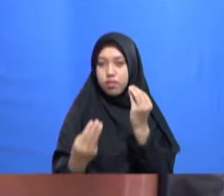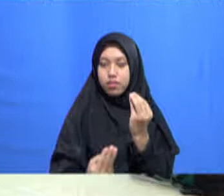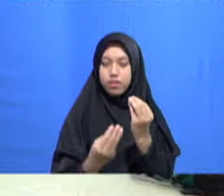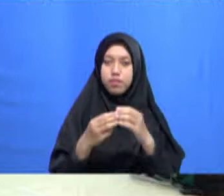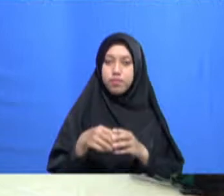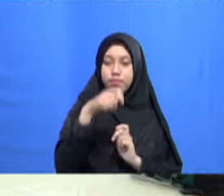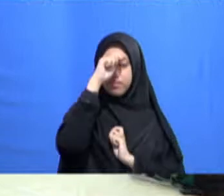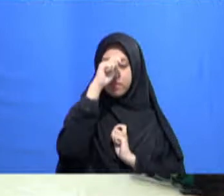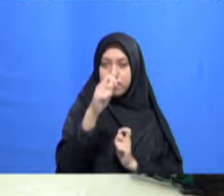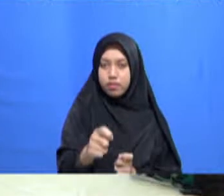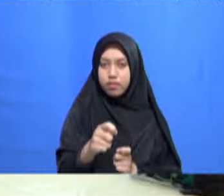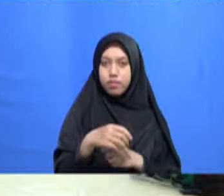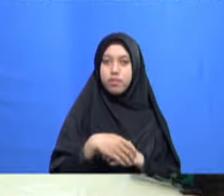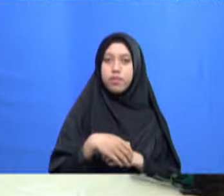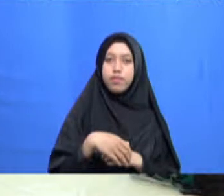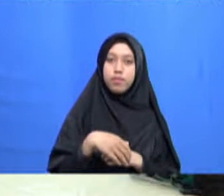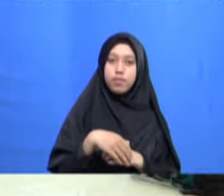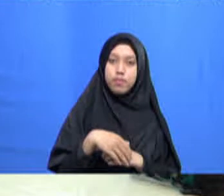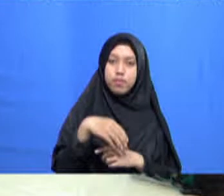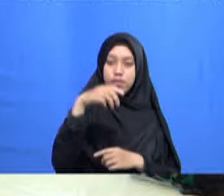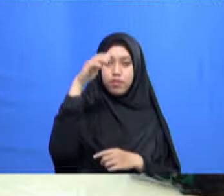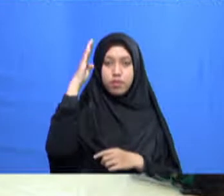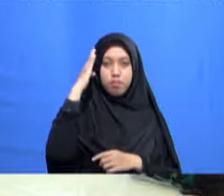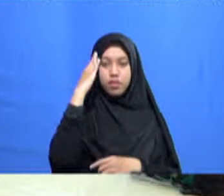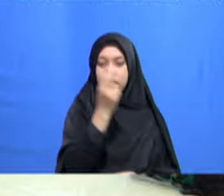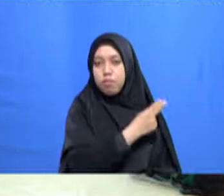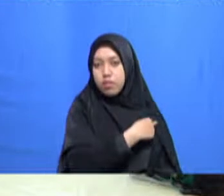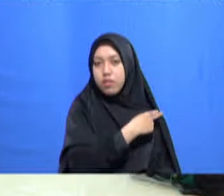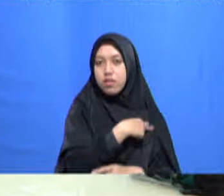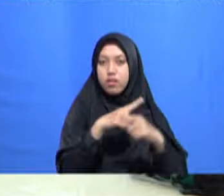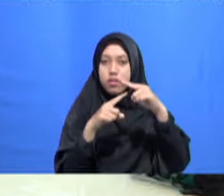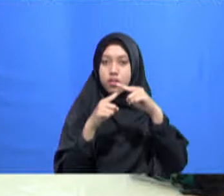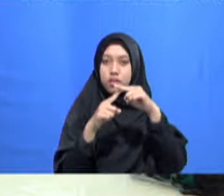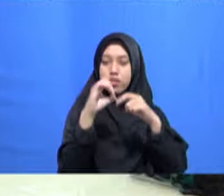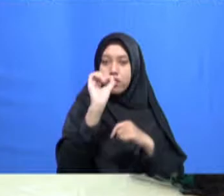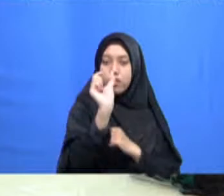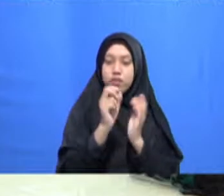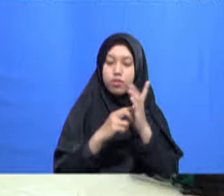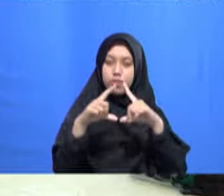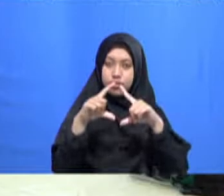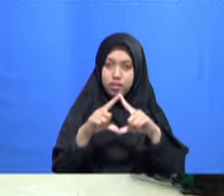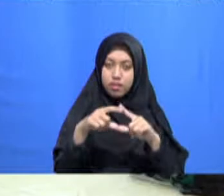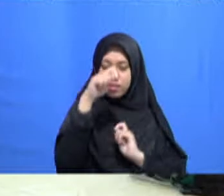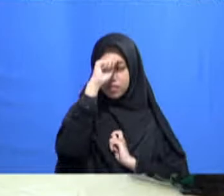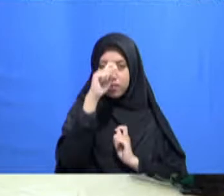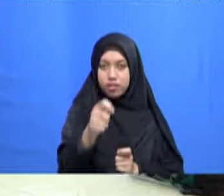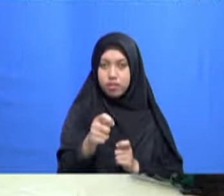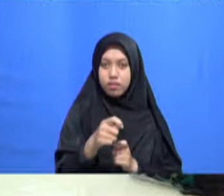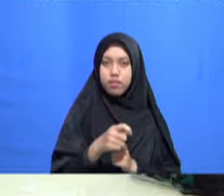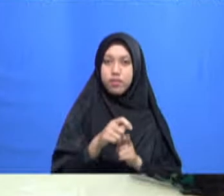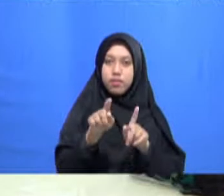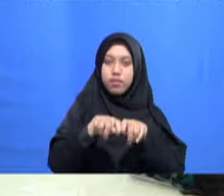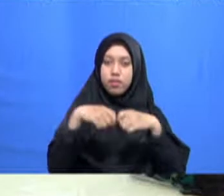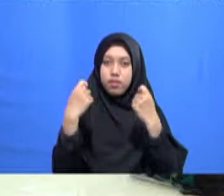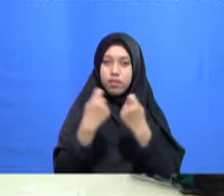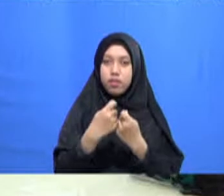saya hormati Kapolres Tojo Una-Una, yang saya hormati tim pakar